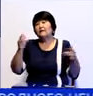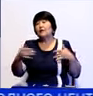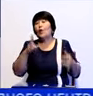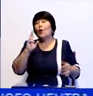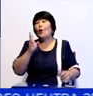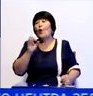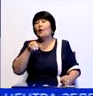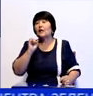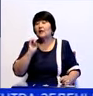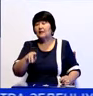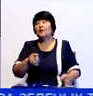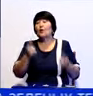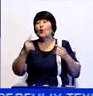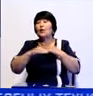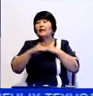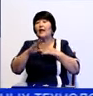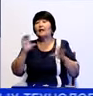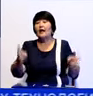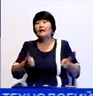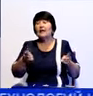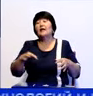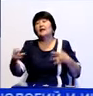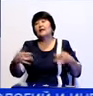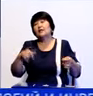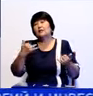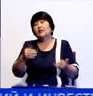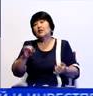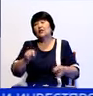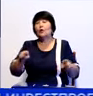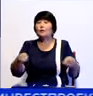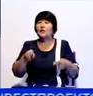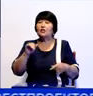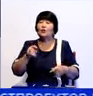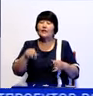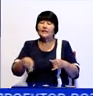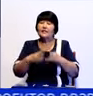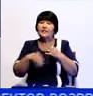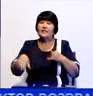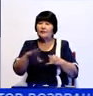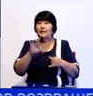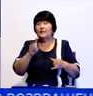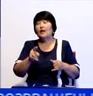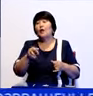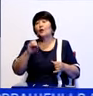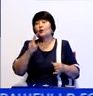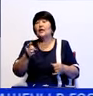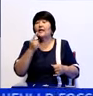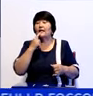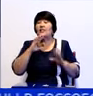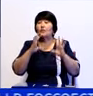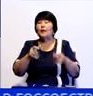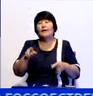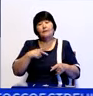и «Улудала Саза» и провести фестиваль «Жрау» для популяризации «Жрау» из земли Сыра в тюркоязычном мире. Мы